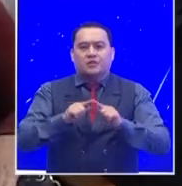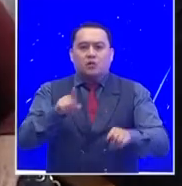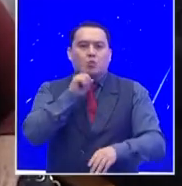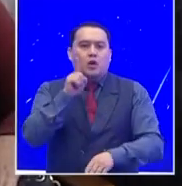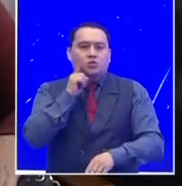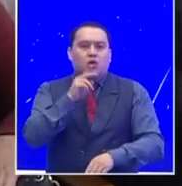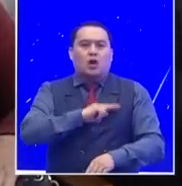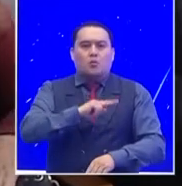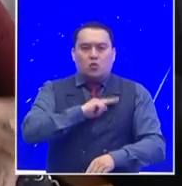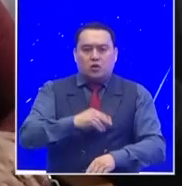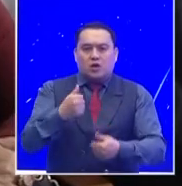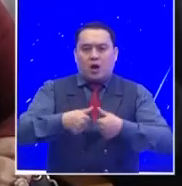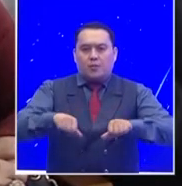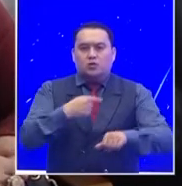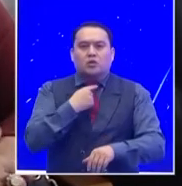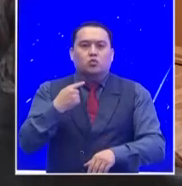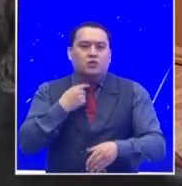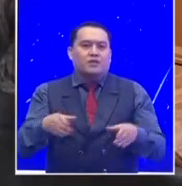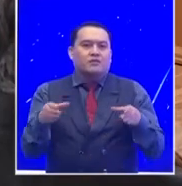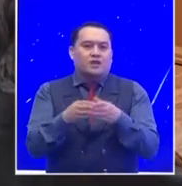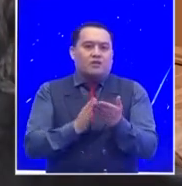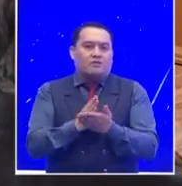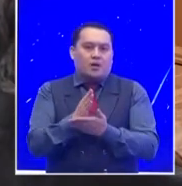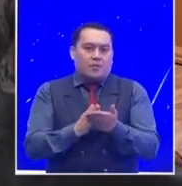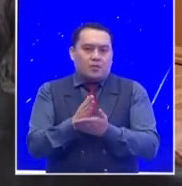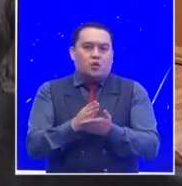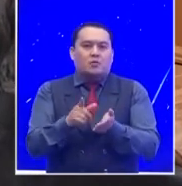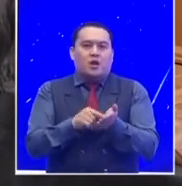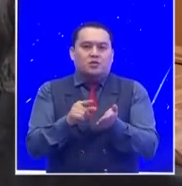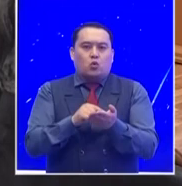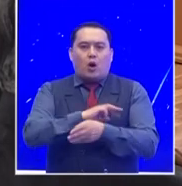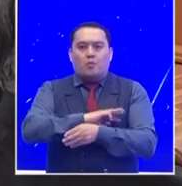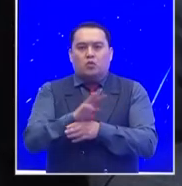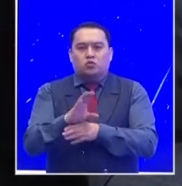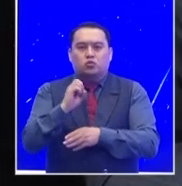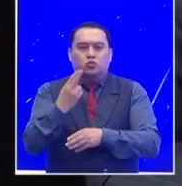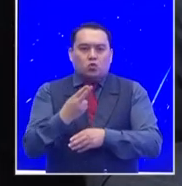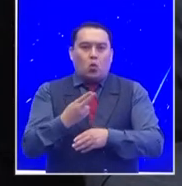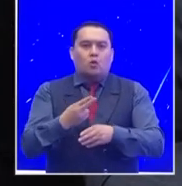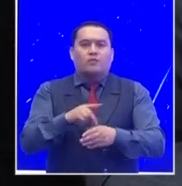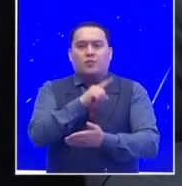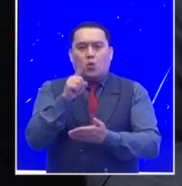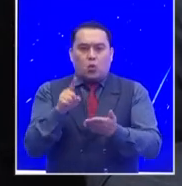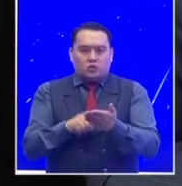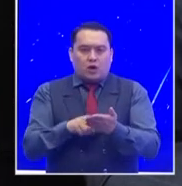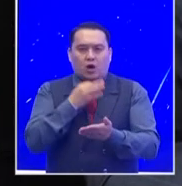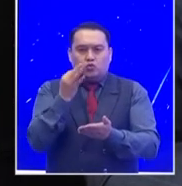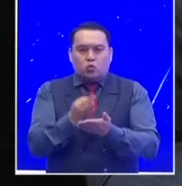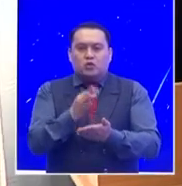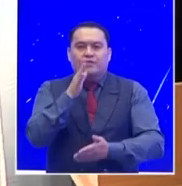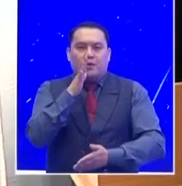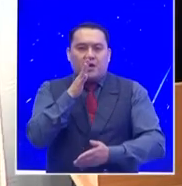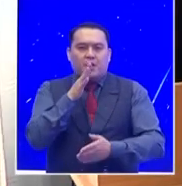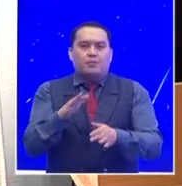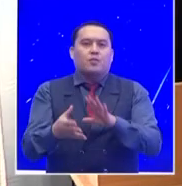воспитании молодежи и работы комиссии Талдыкурганского совета ветеранов по пенсионному обеспечению и социально-бытовым вопросам за отчетный